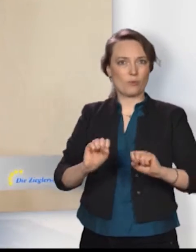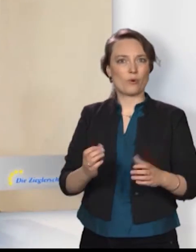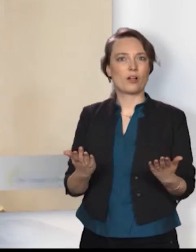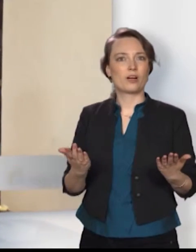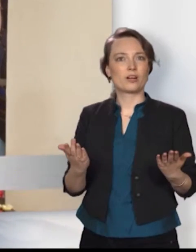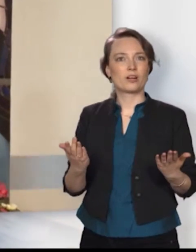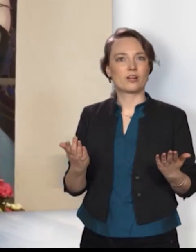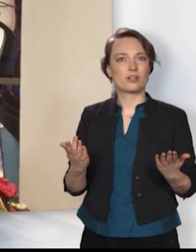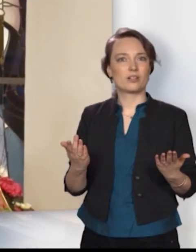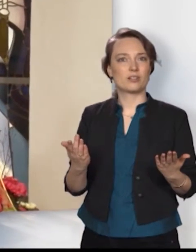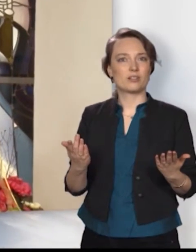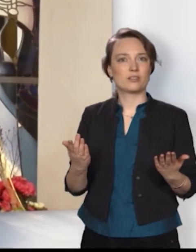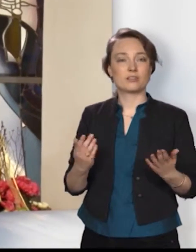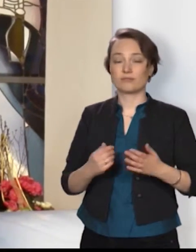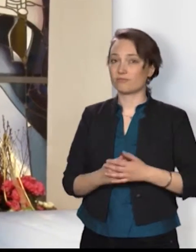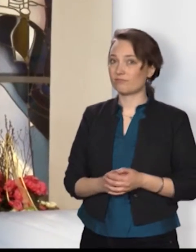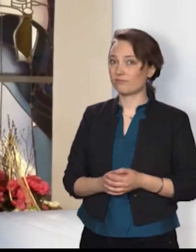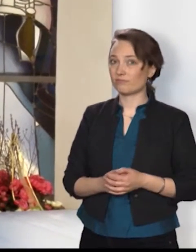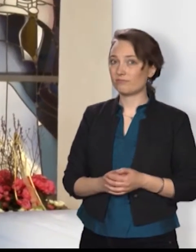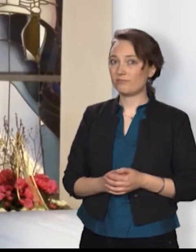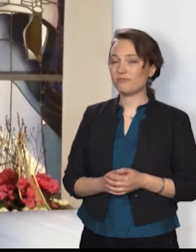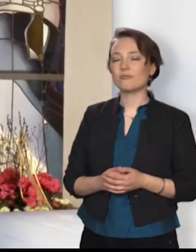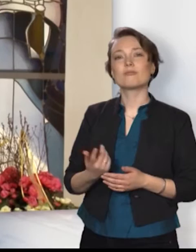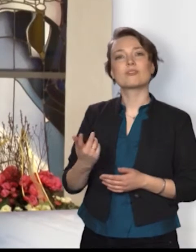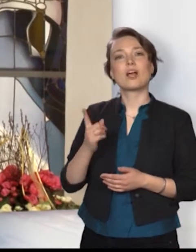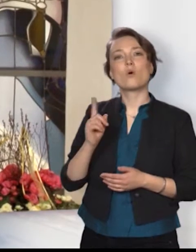Auf wunderschöne Weise bringt es der Hebräerbrief